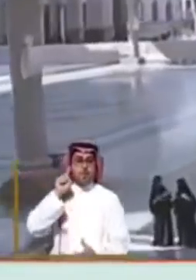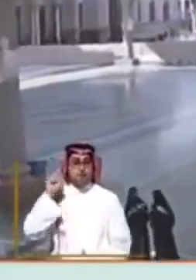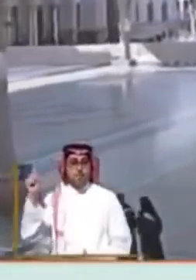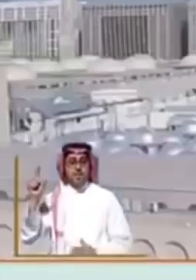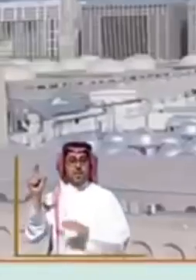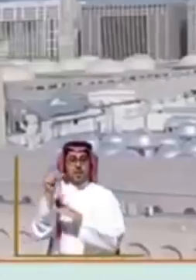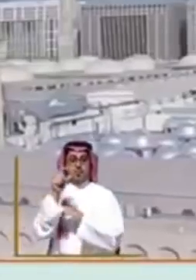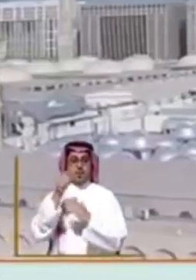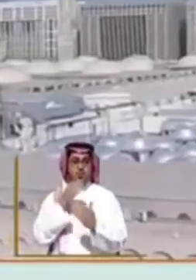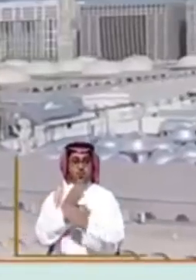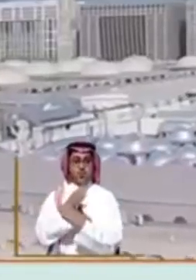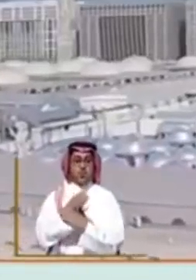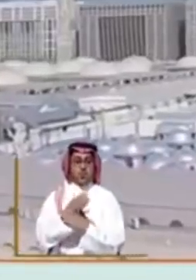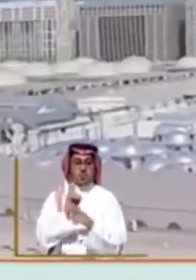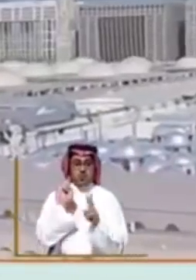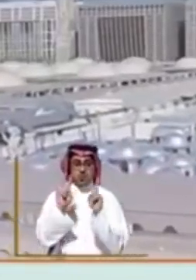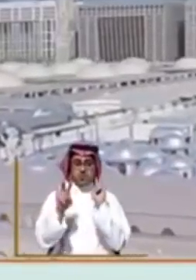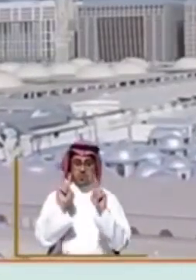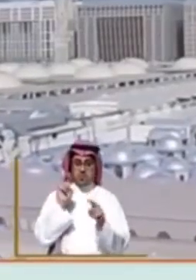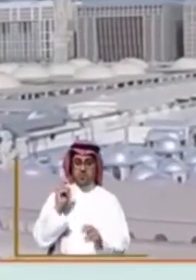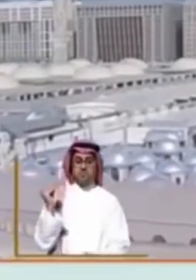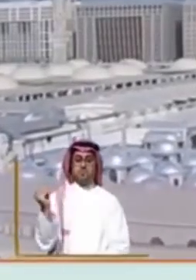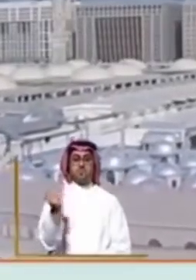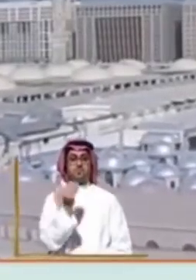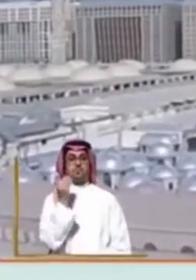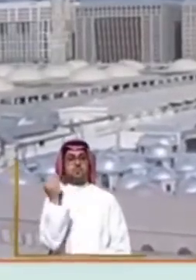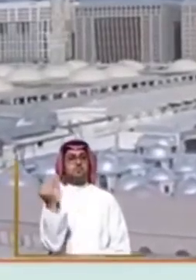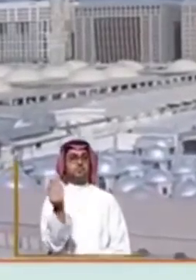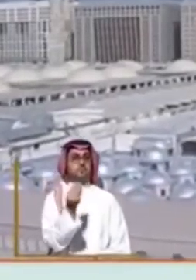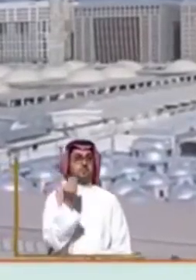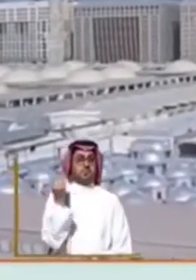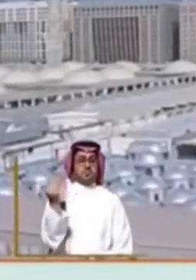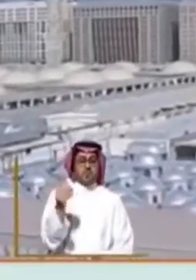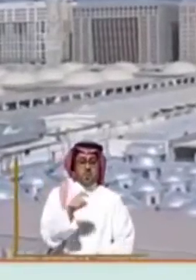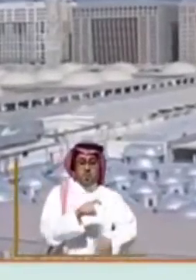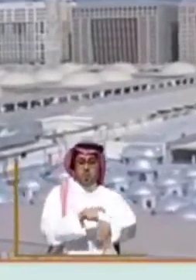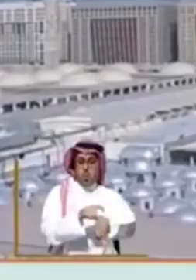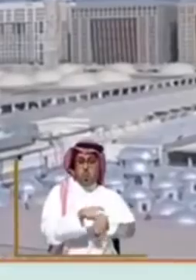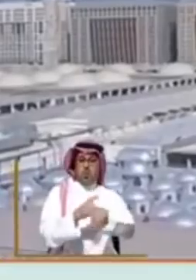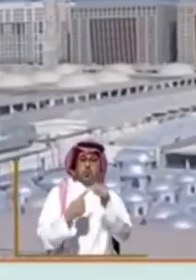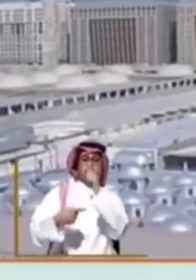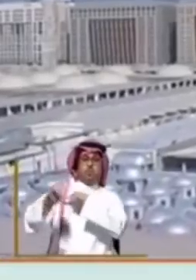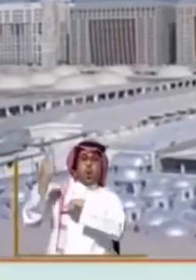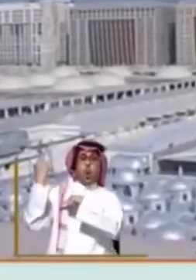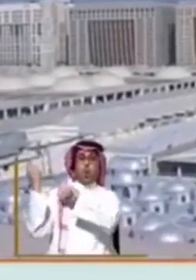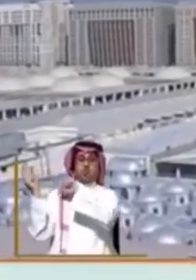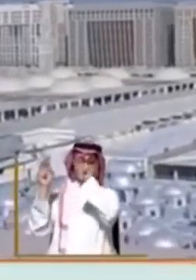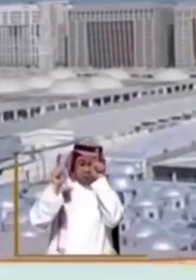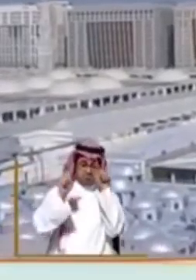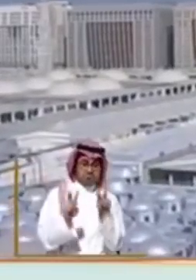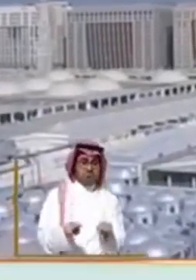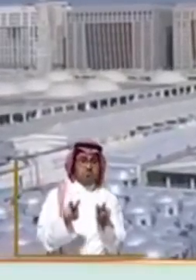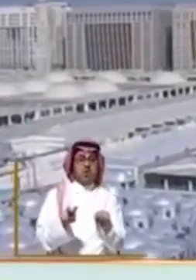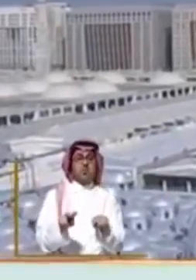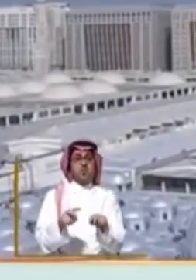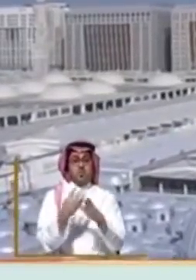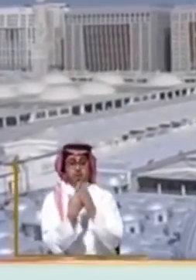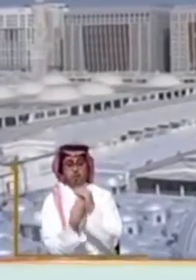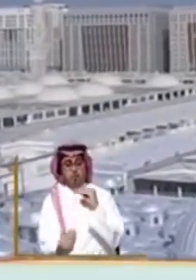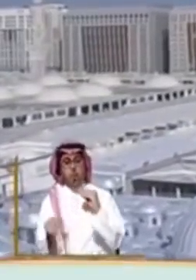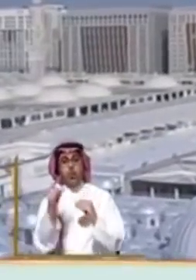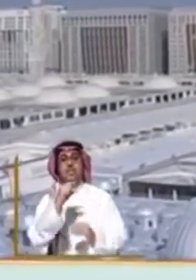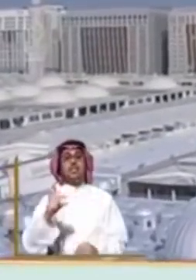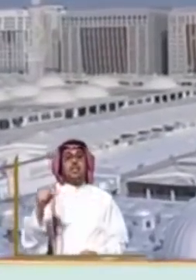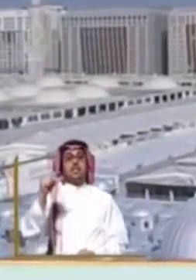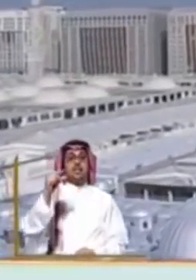اتجهت فثمة أثر يتحدث عن مرحلة زمنية أو مكانية من مراحل مولد الدين